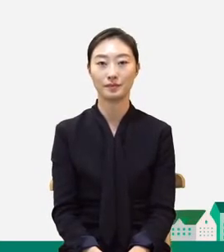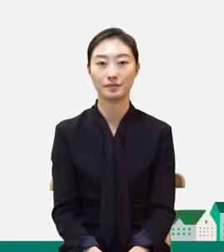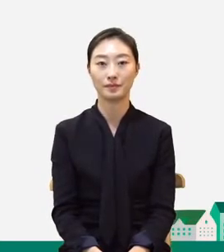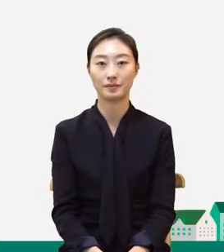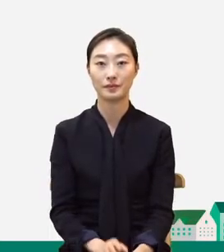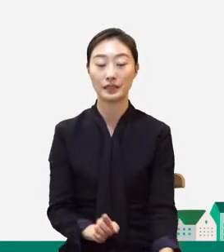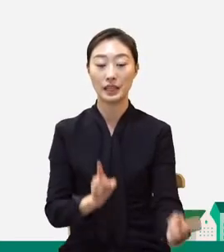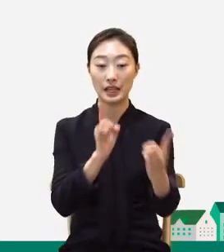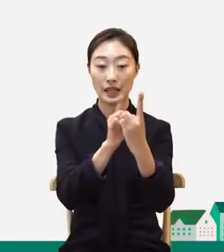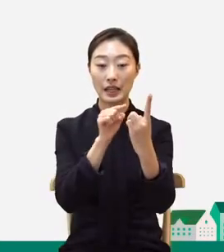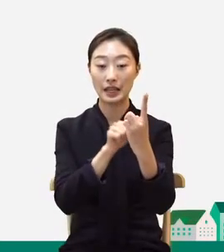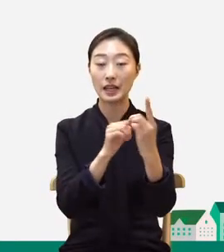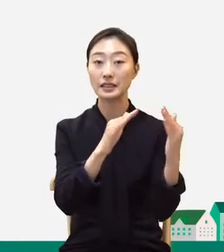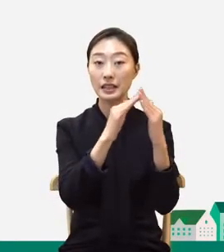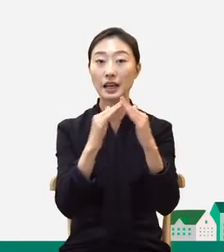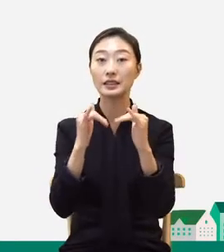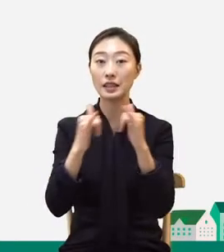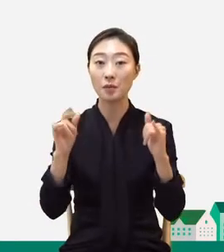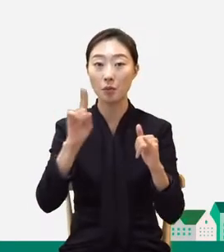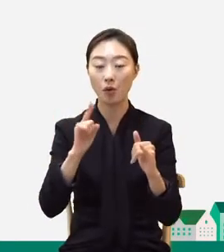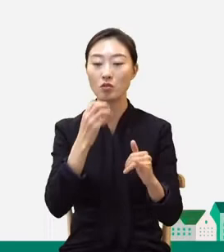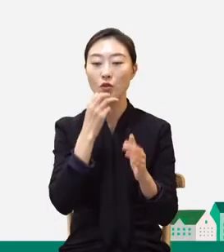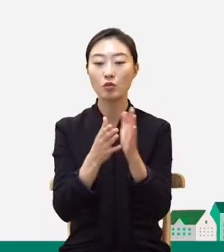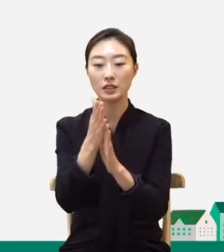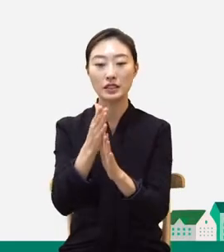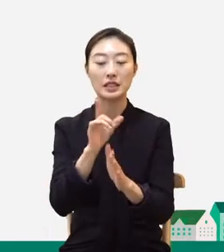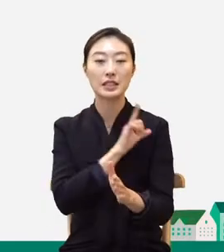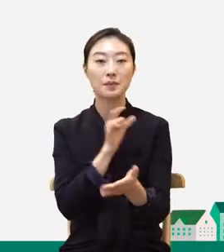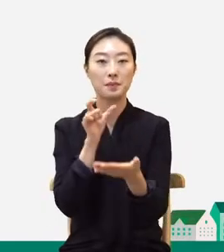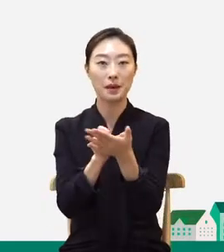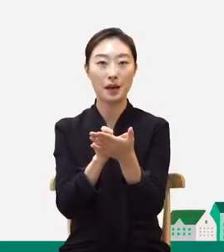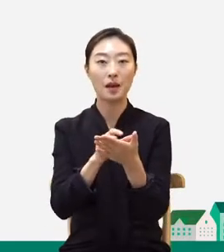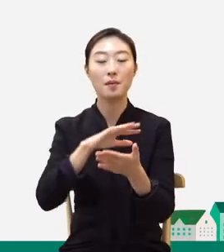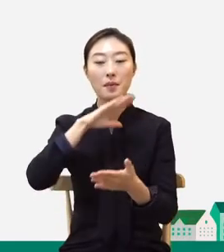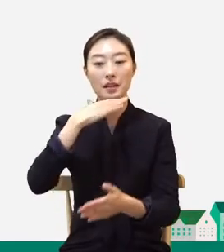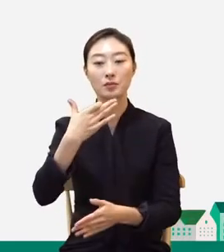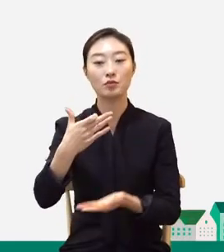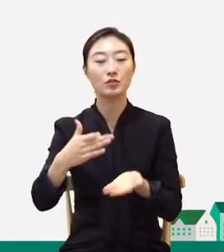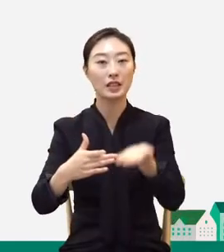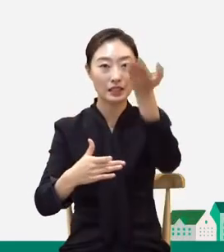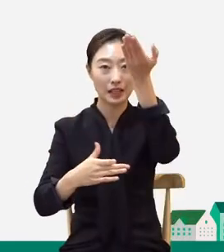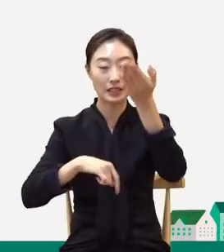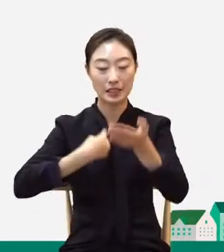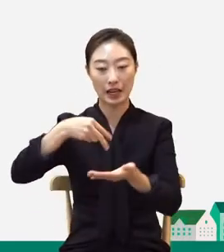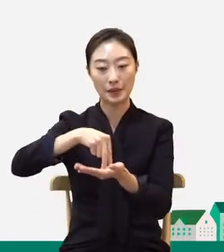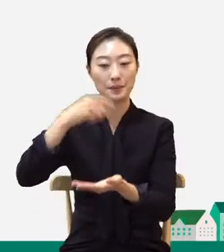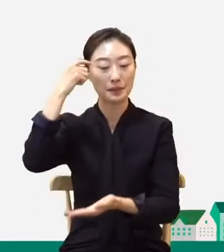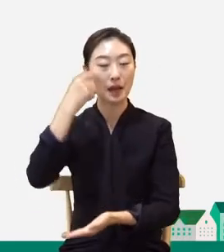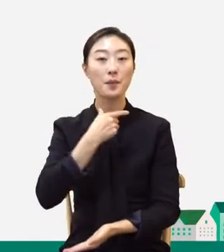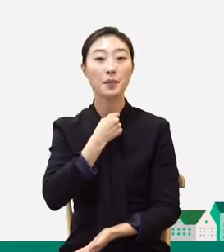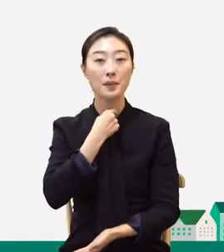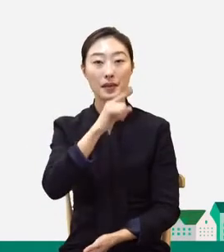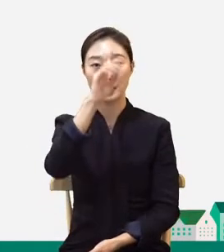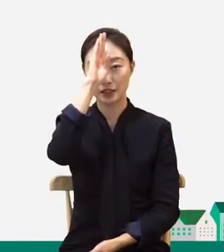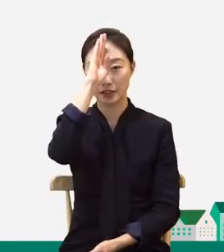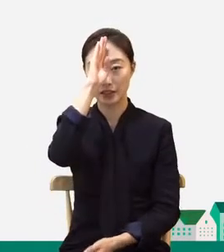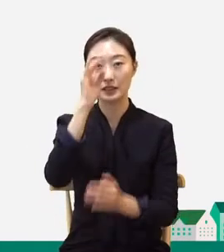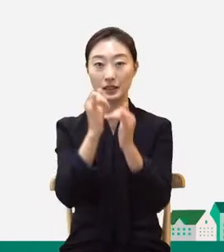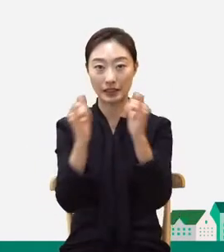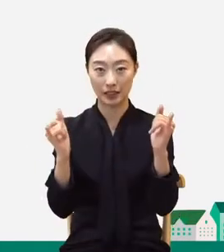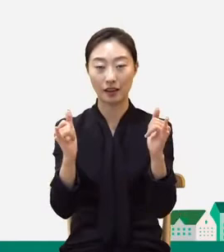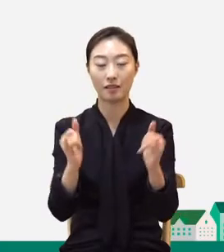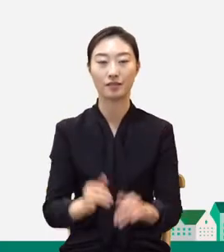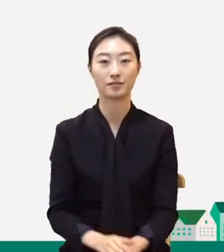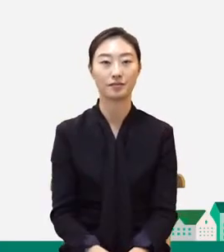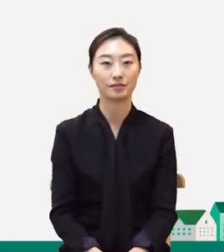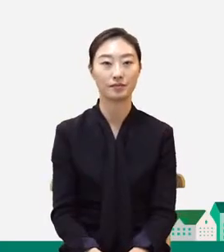대상자는요, 서울시에 주민등록이 등재된 만 19세 이상의 자립의지가 있는 정신질환자를 대상으로 하고